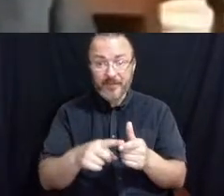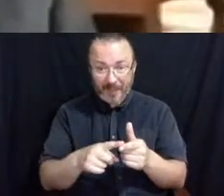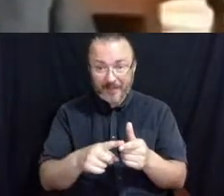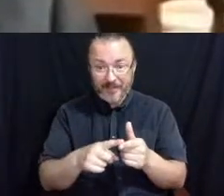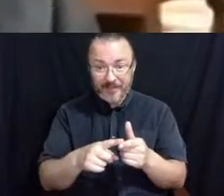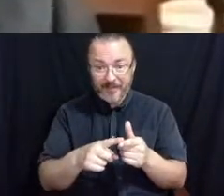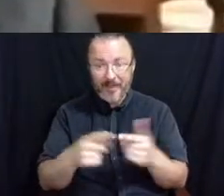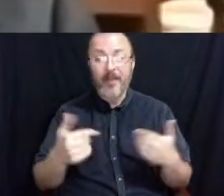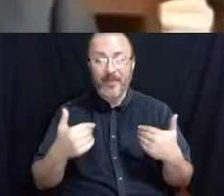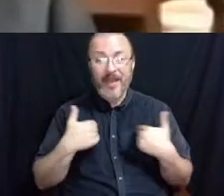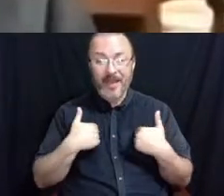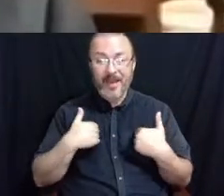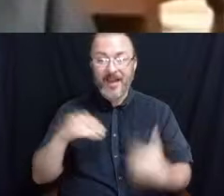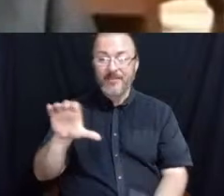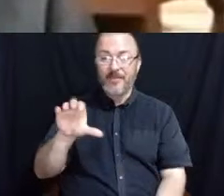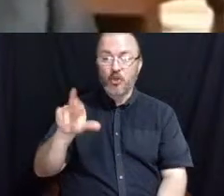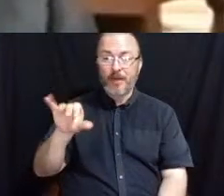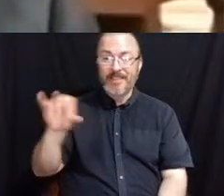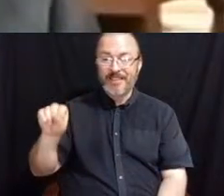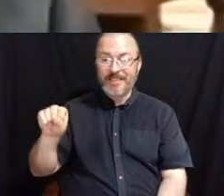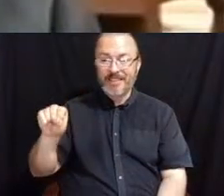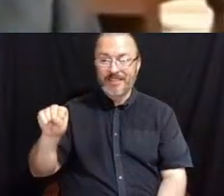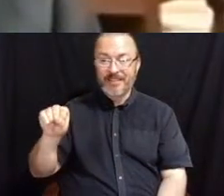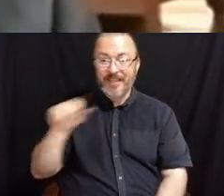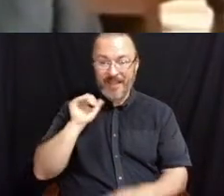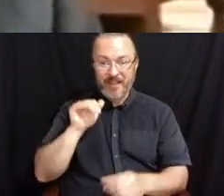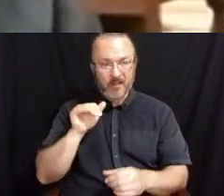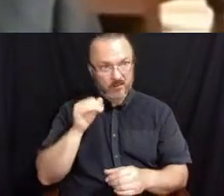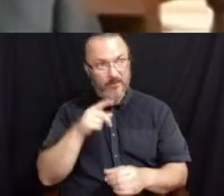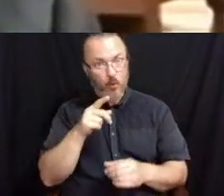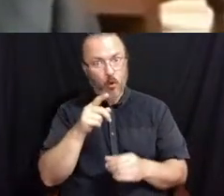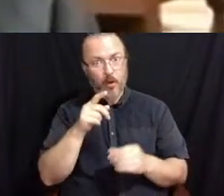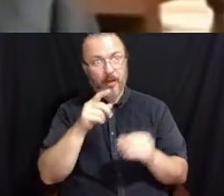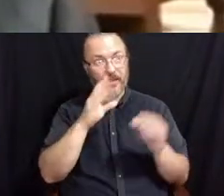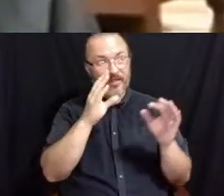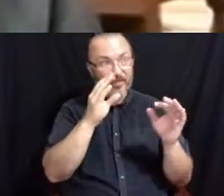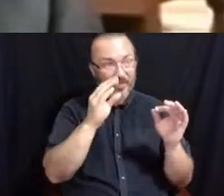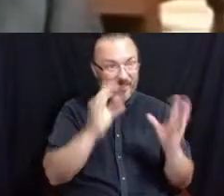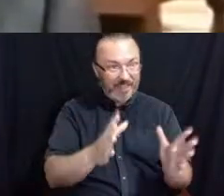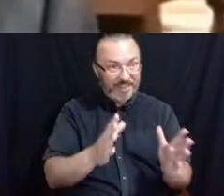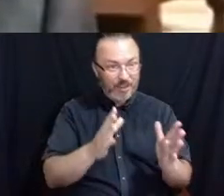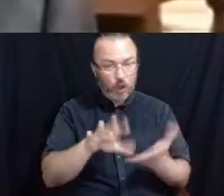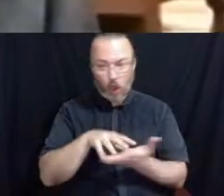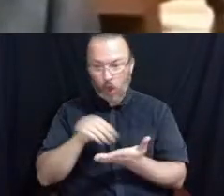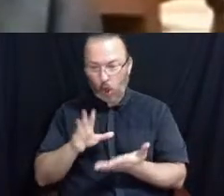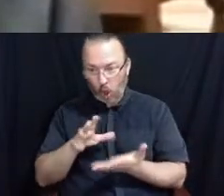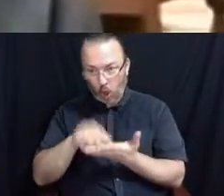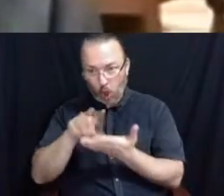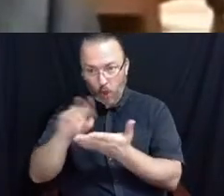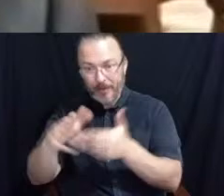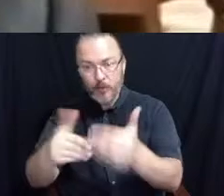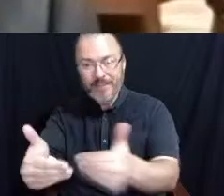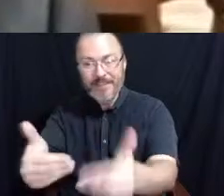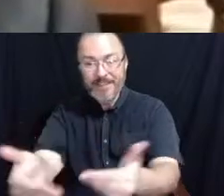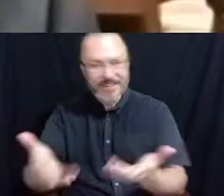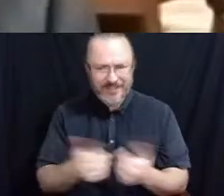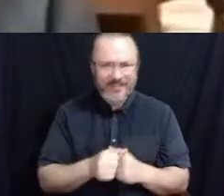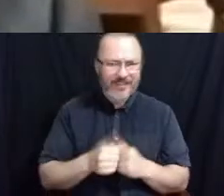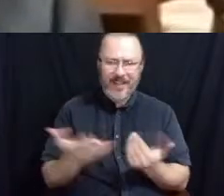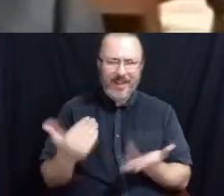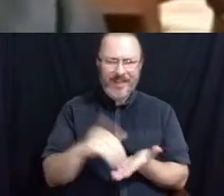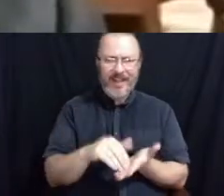il y aura une crise dans cette école, une crise pour le processus rassemblant les enseignants